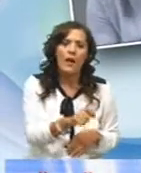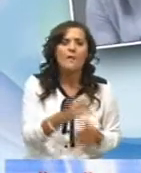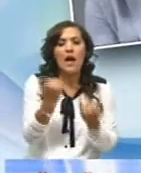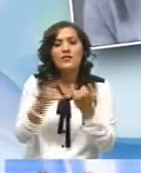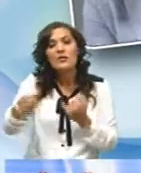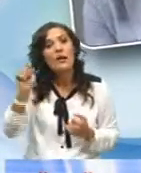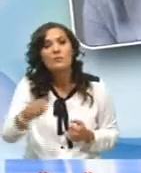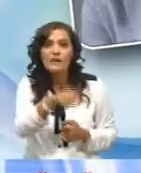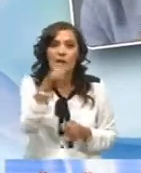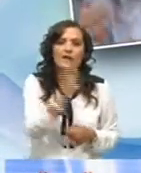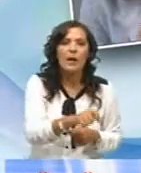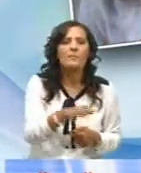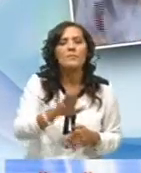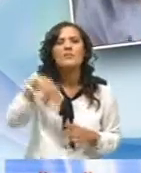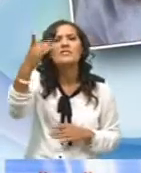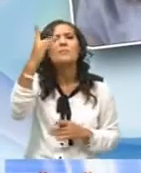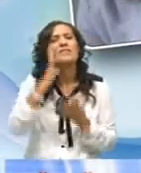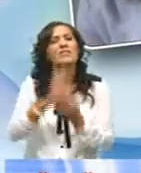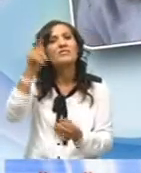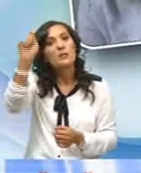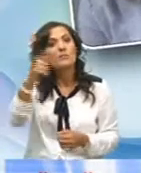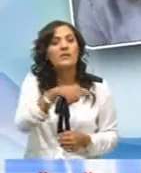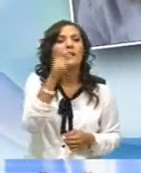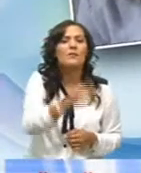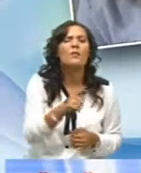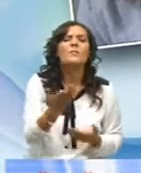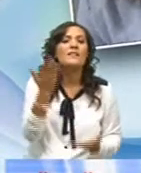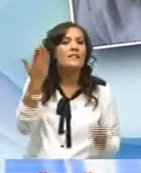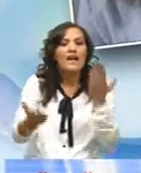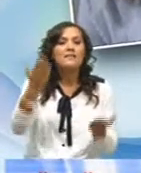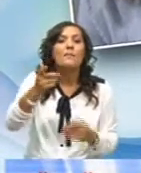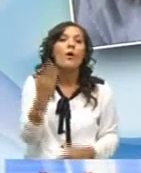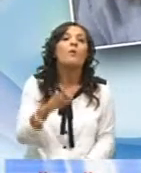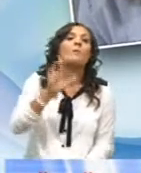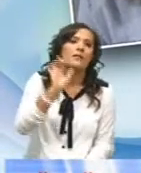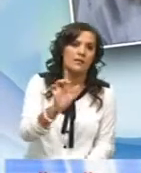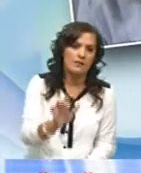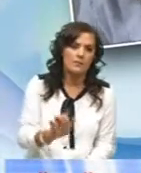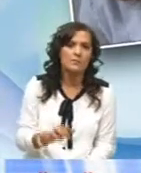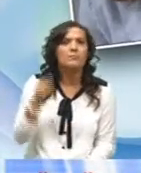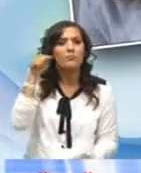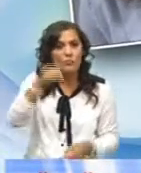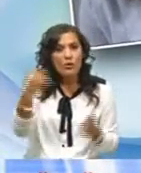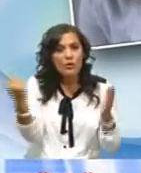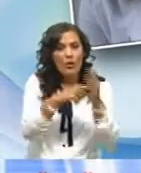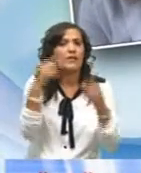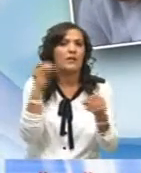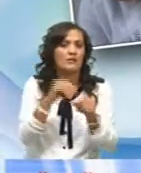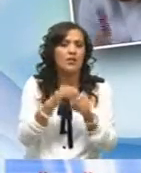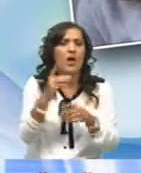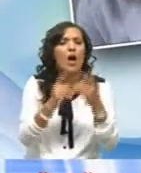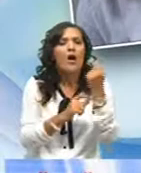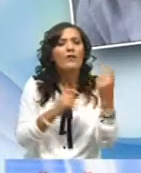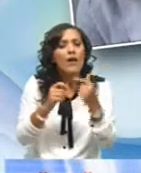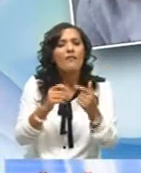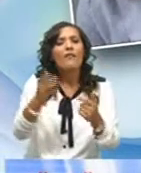yap kardeşi yapıyor Sen de yap dışarıdan birisi yapıyorsan yap bak kıyaslamanın olmaması lazım ve bu noktada